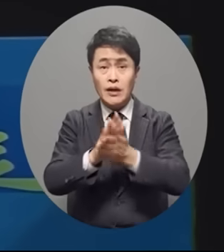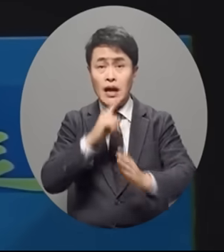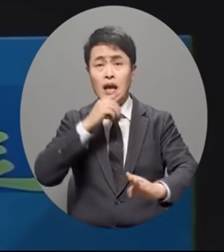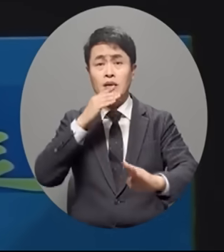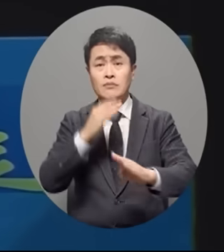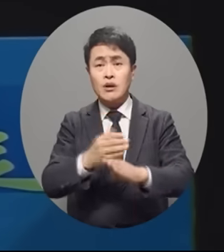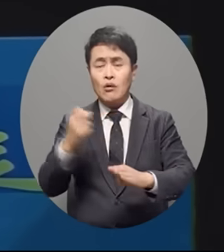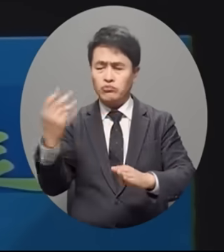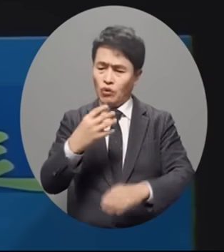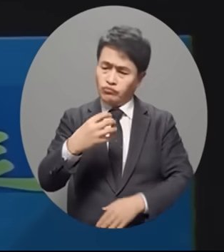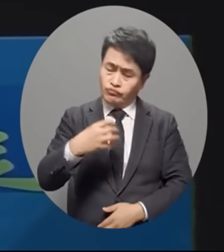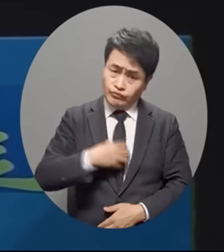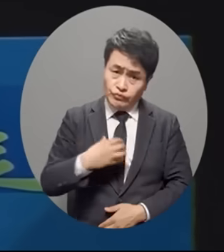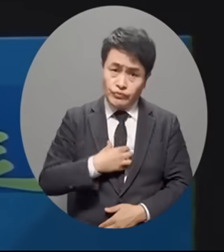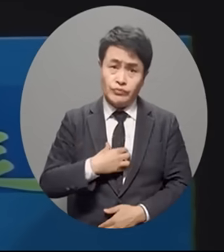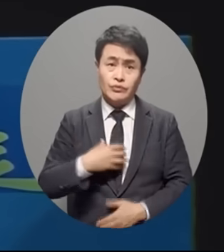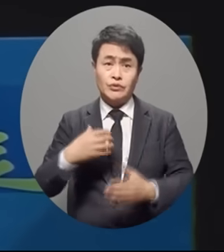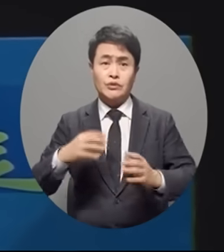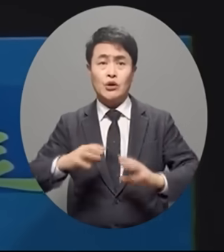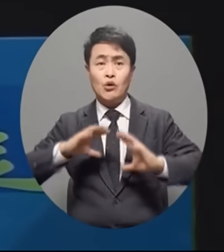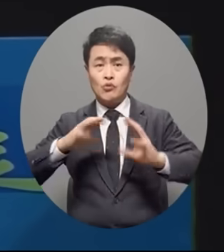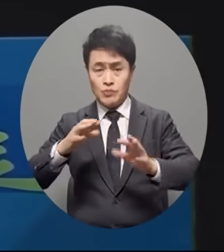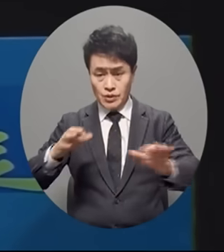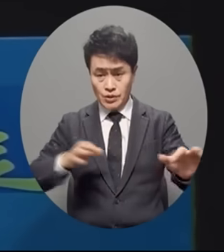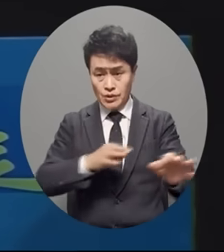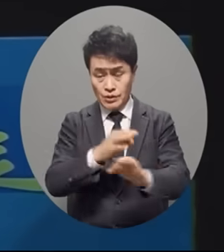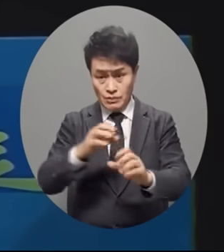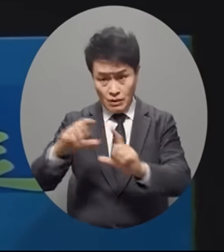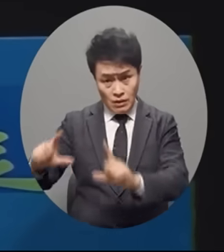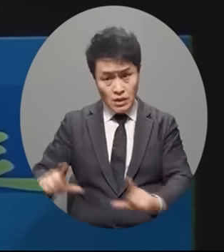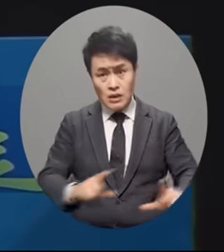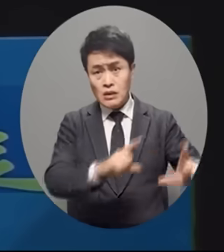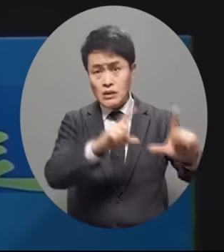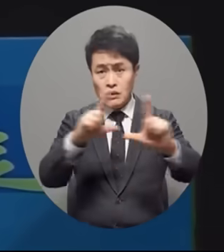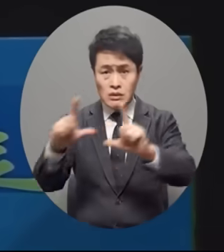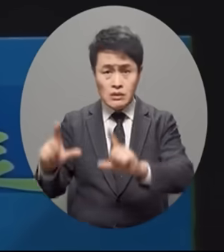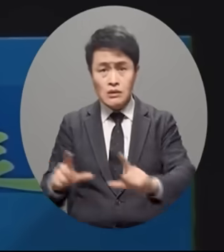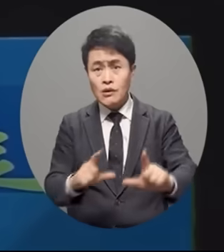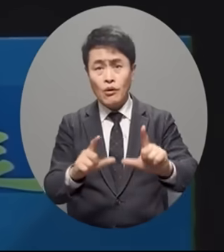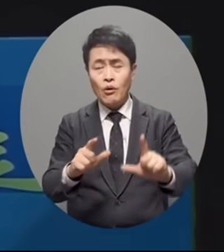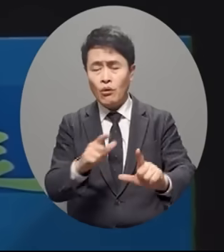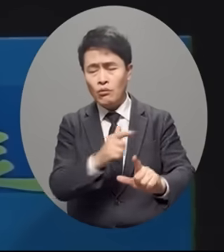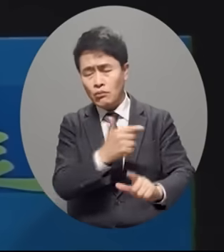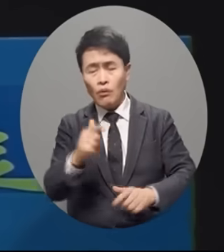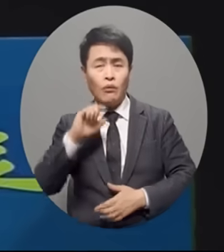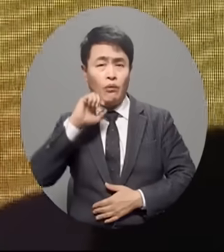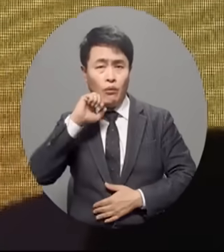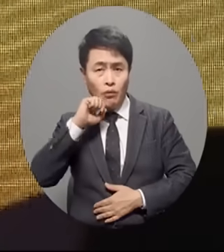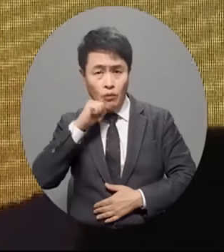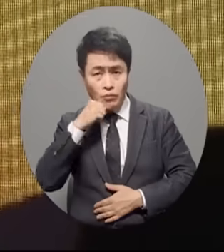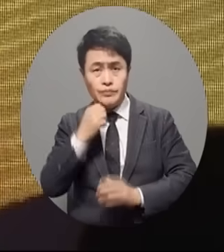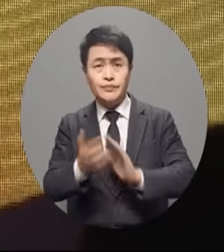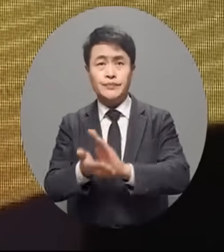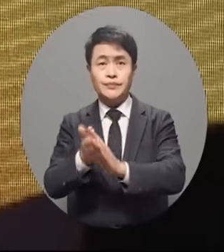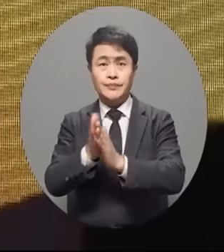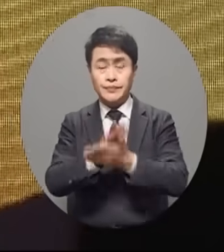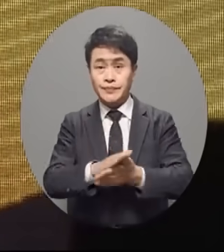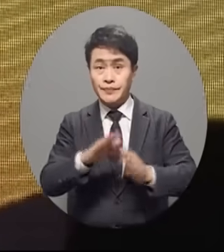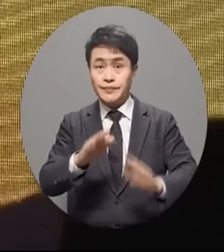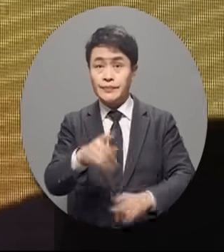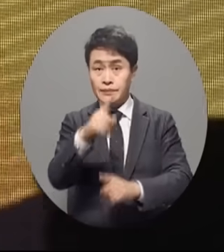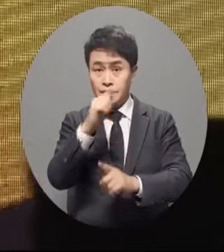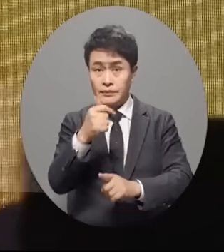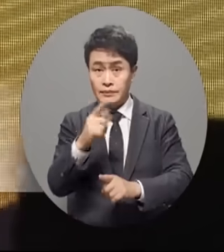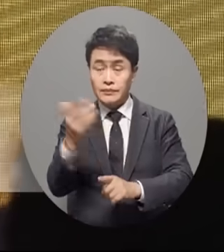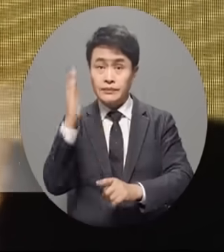다시 위태롭고 국민경제와 민생이 날로 어려워지고 있습니다. 이낙연 전